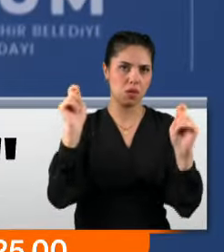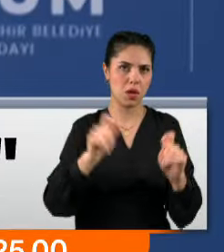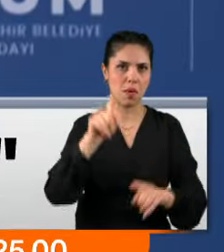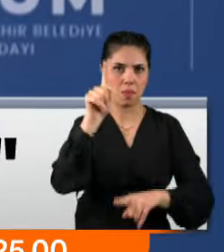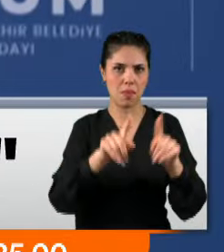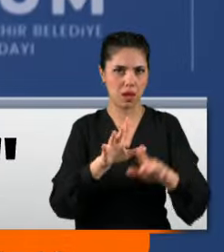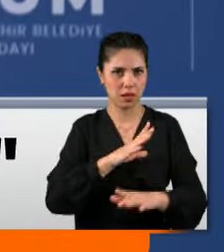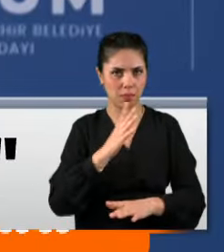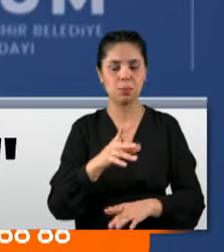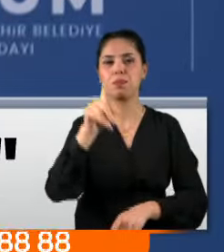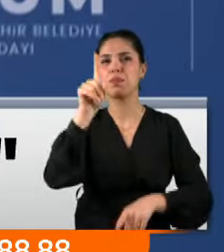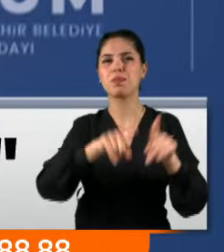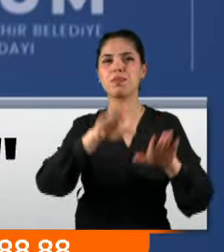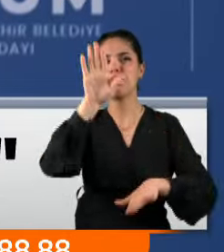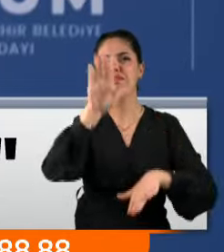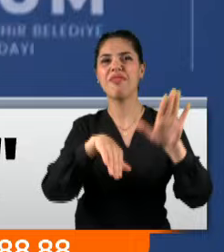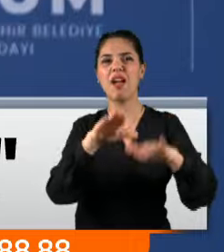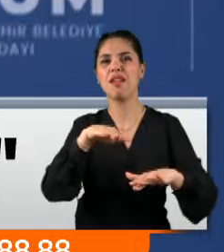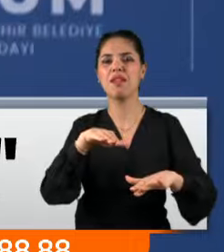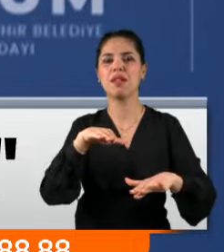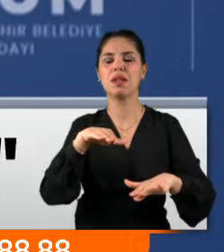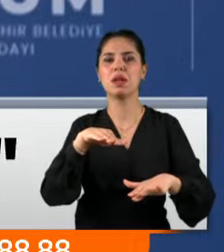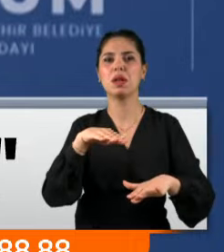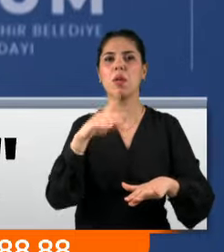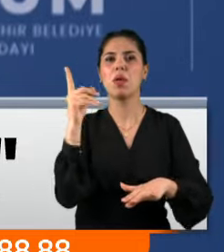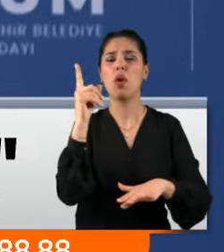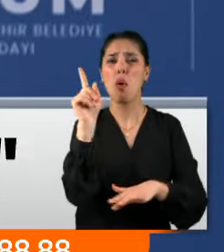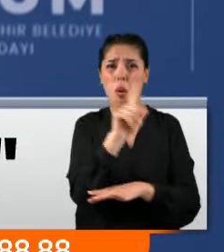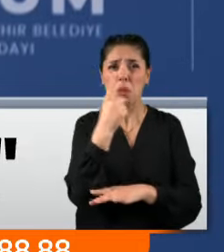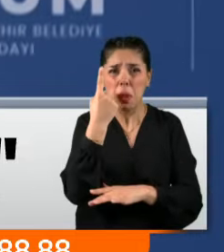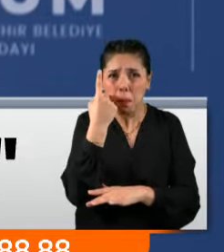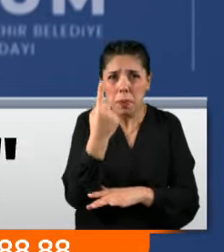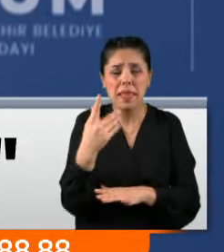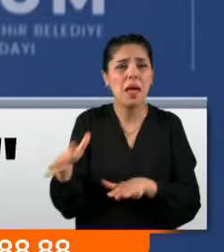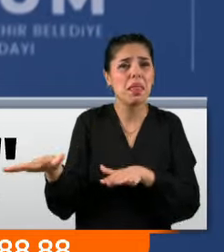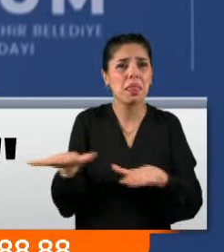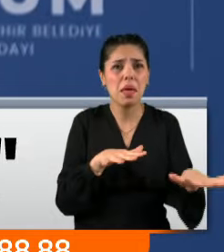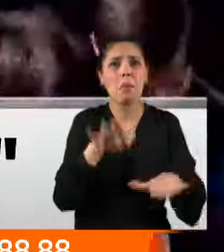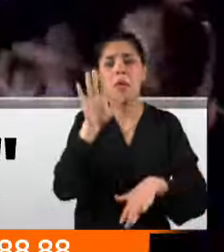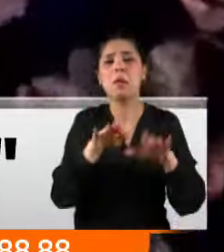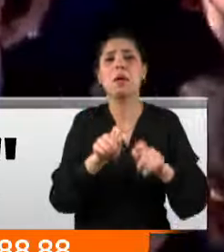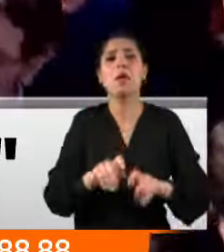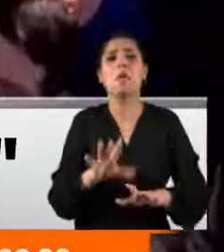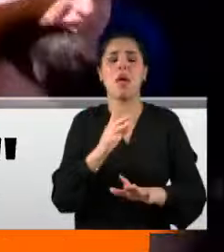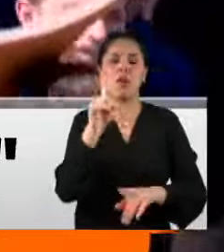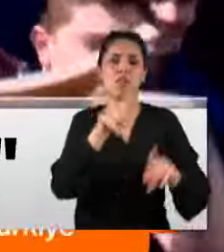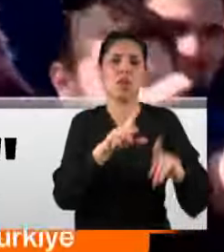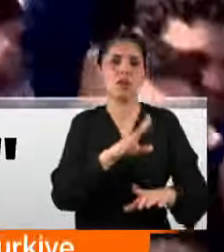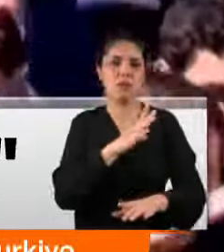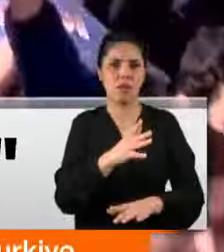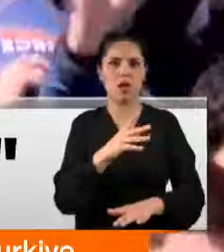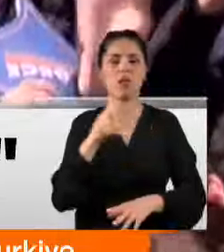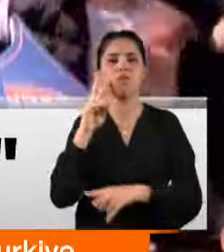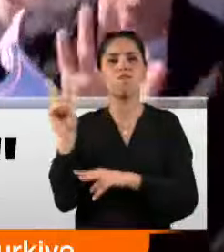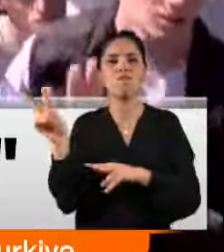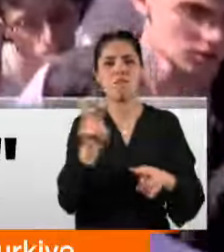tarafta reklama verdiği önemin onda birini depreme vermeyenler var. Karşımızdaki tablo bu